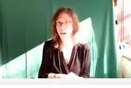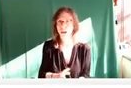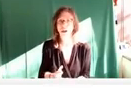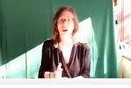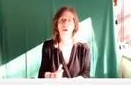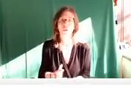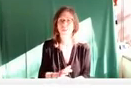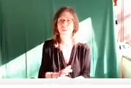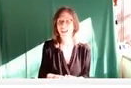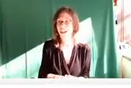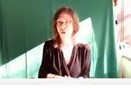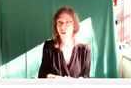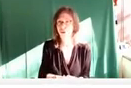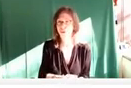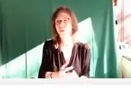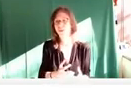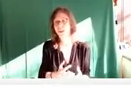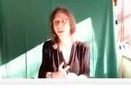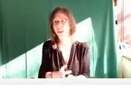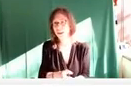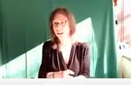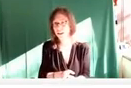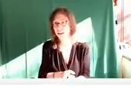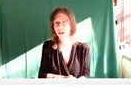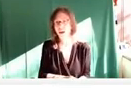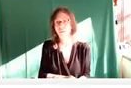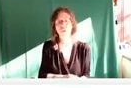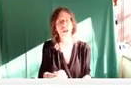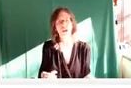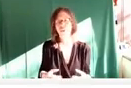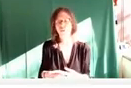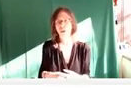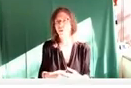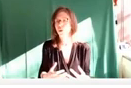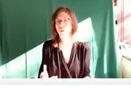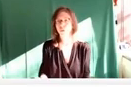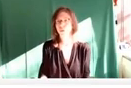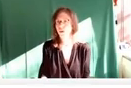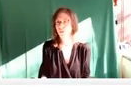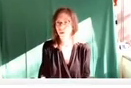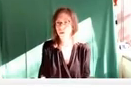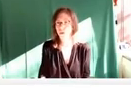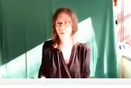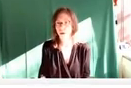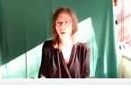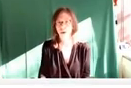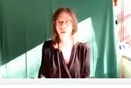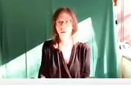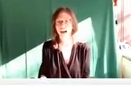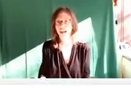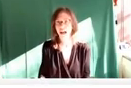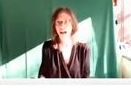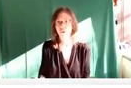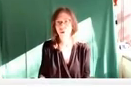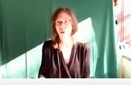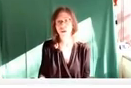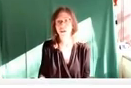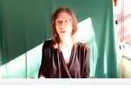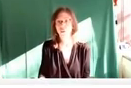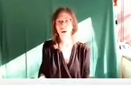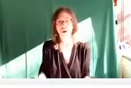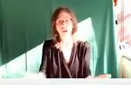reproducibility », replication, repeatability, puis vous allez trouver de nombreuses définitions variables,